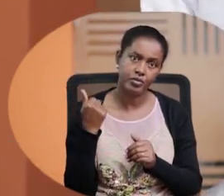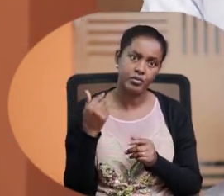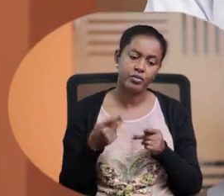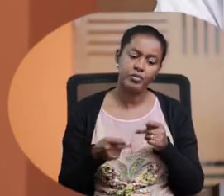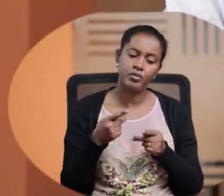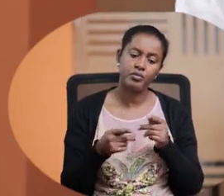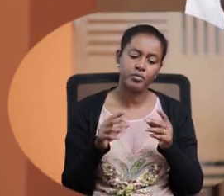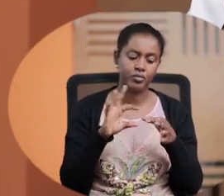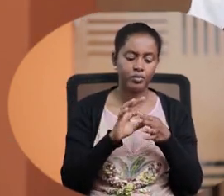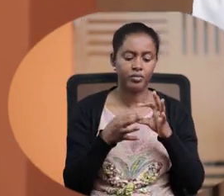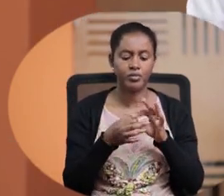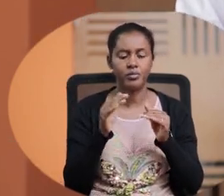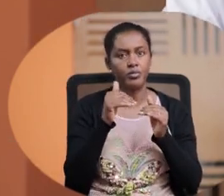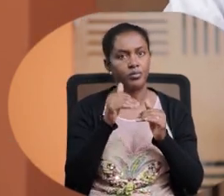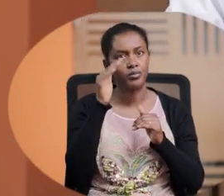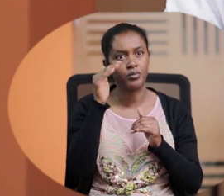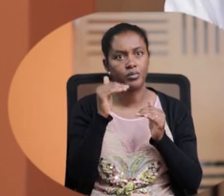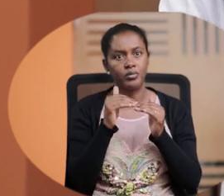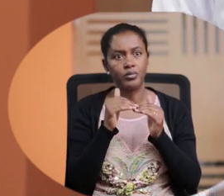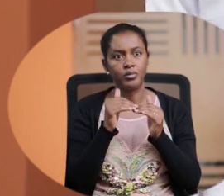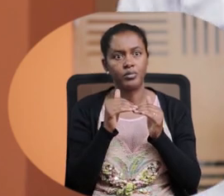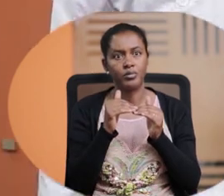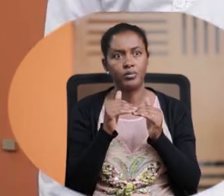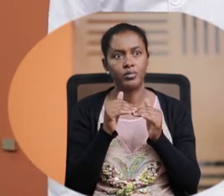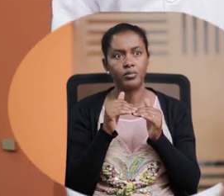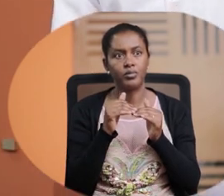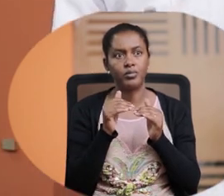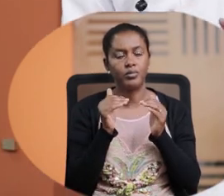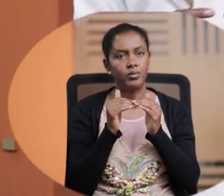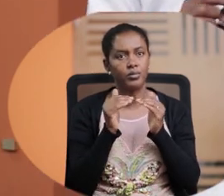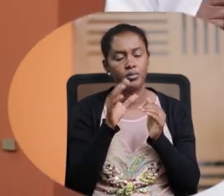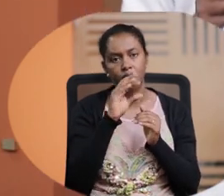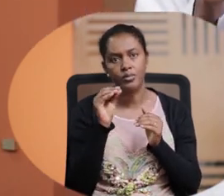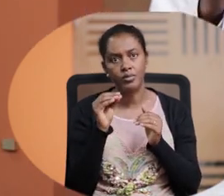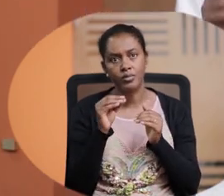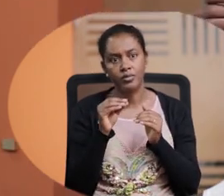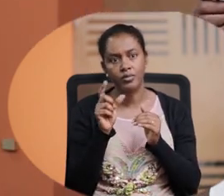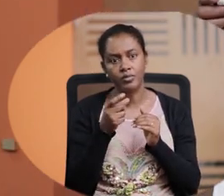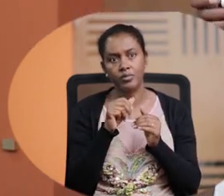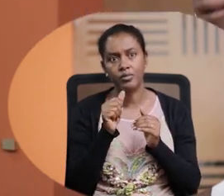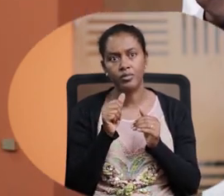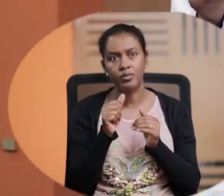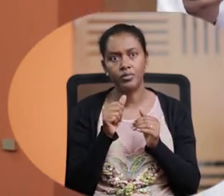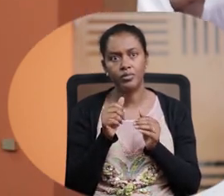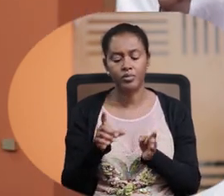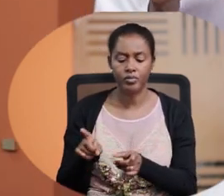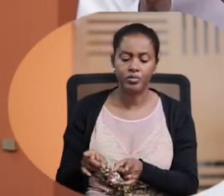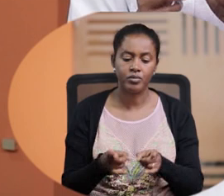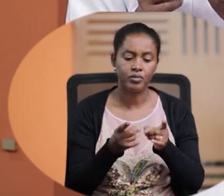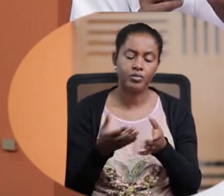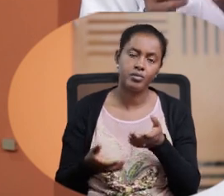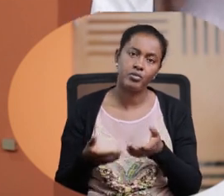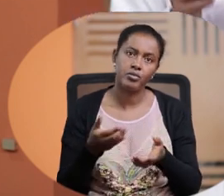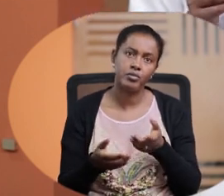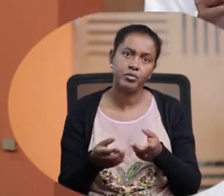himaa walqixxummaa reeshoo lamaa ibsu reeshoowwan kennaman lama walqixaa fi walqixa ta'uu isaanii karaa ittiin madaalluun pirooporshinii